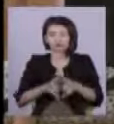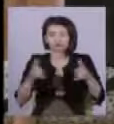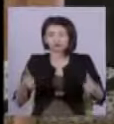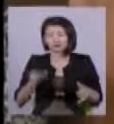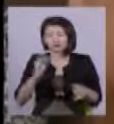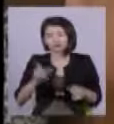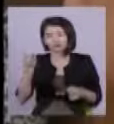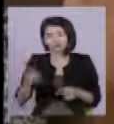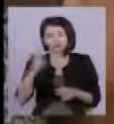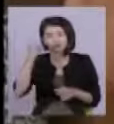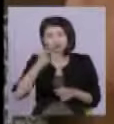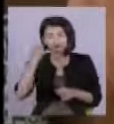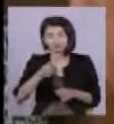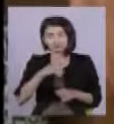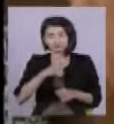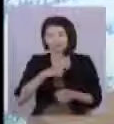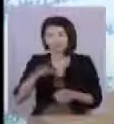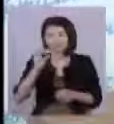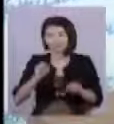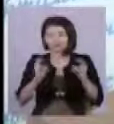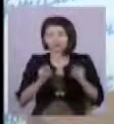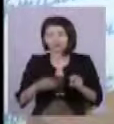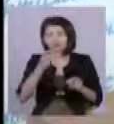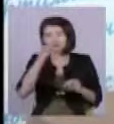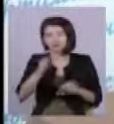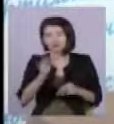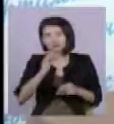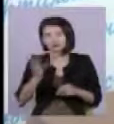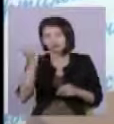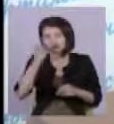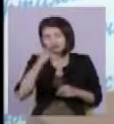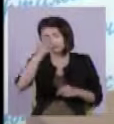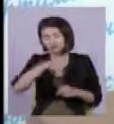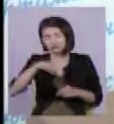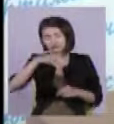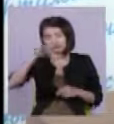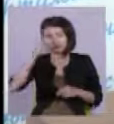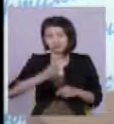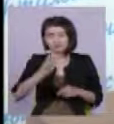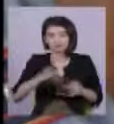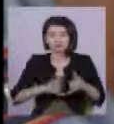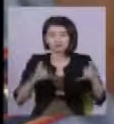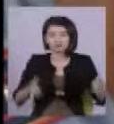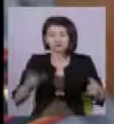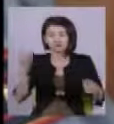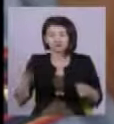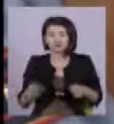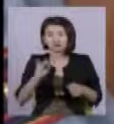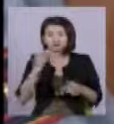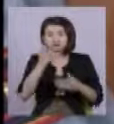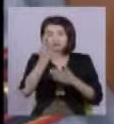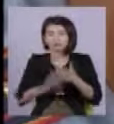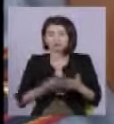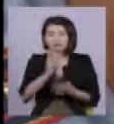күйде суға түсудің қауіпті екенін түсінбей түйді тәртіп сақшылары. Жыл сайын Қазақстан бойынша жүздеген адам суға батып, ажал құшады. Заңсыз балғаулаушылықпен